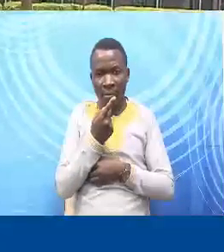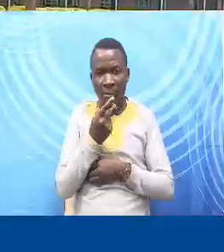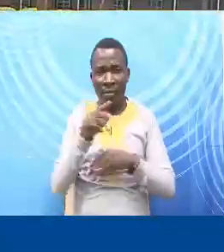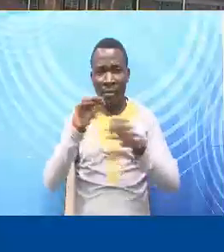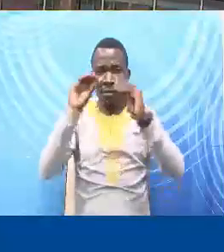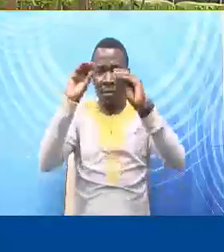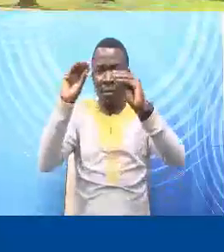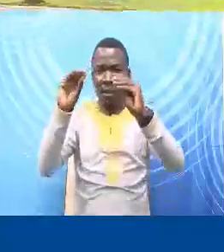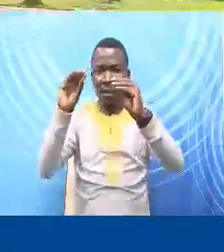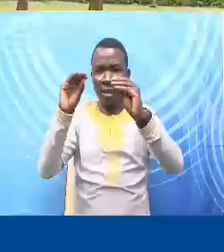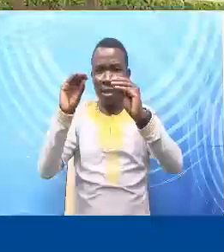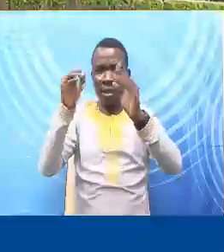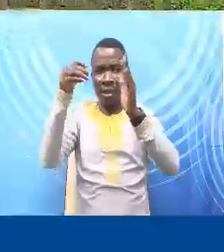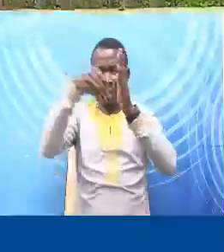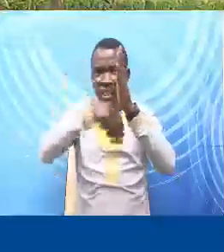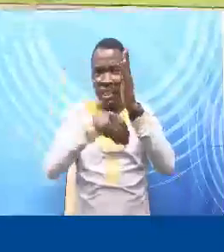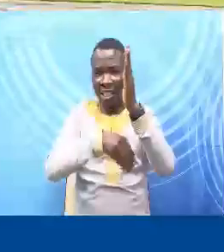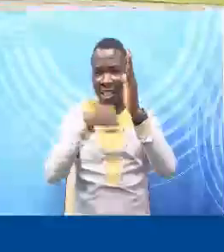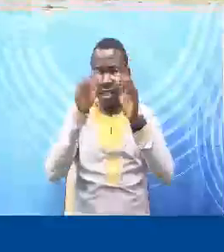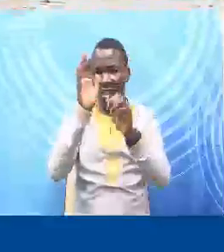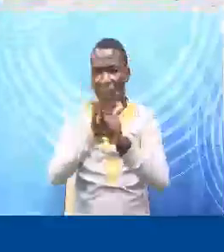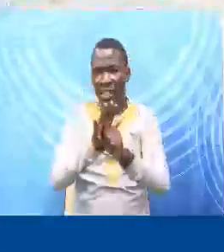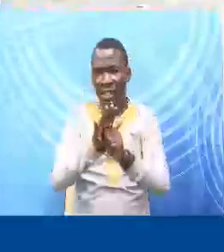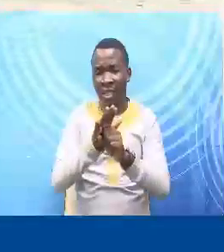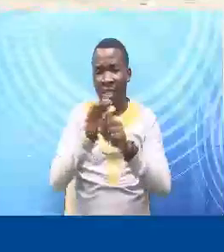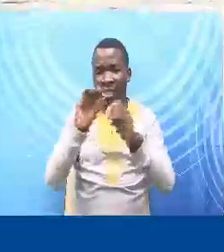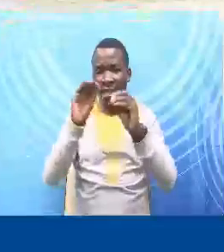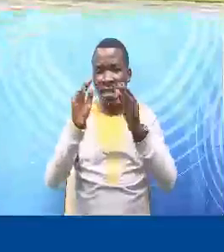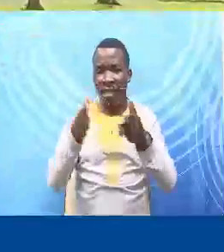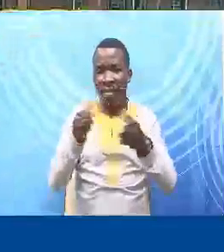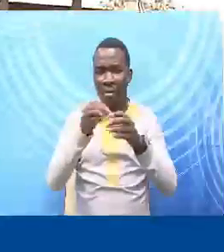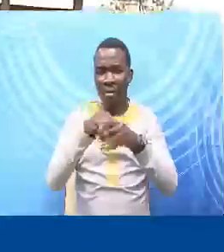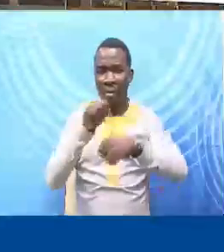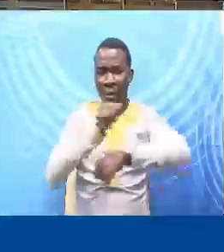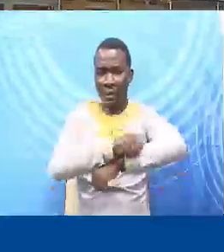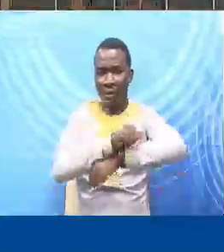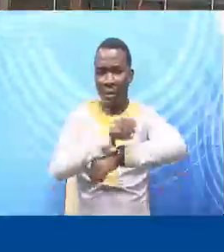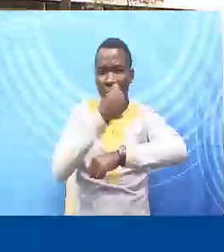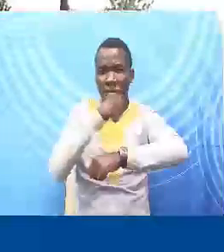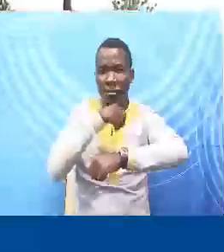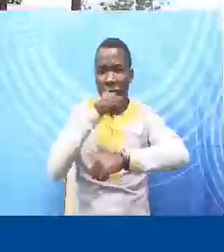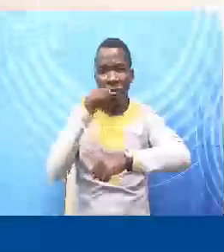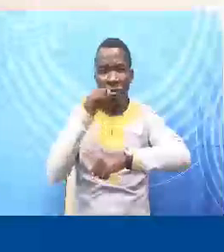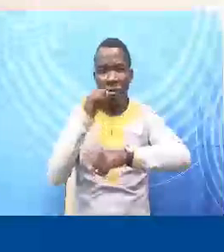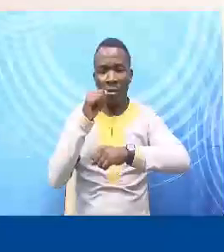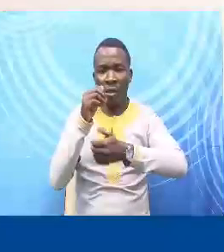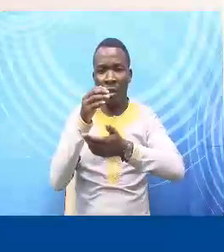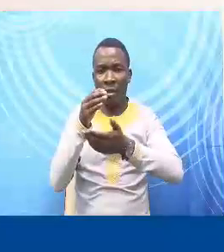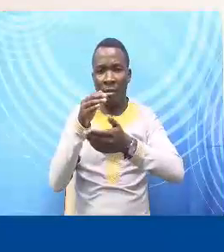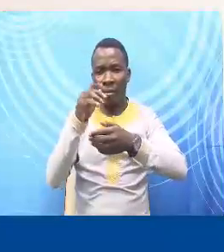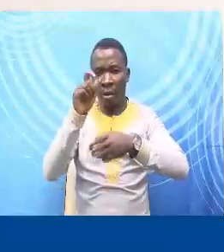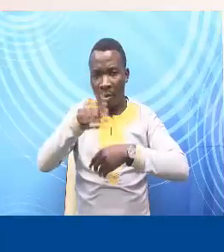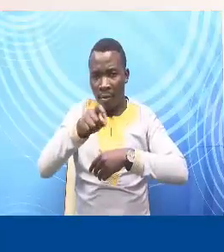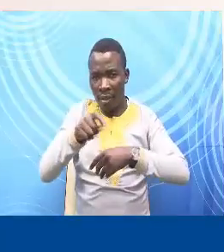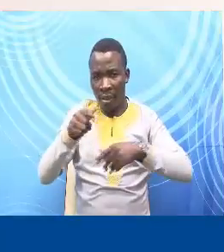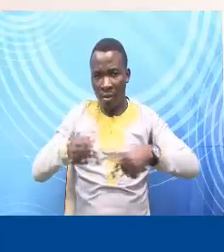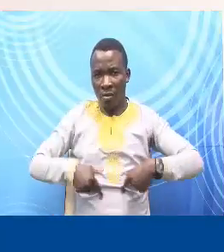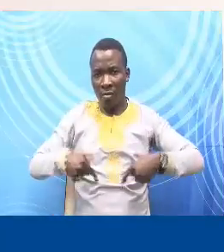imyigishirize yajya hasi cyane cyane ko abarimo muri private baba bakeneye kubaho